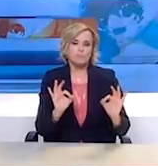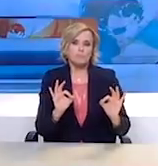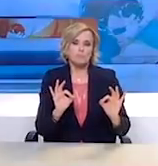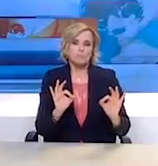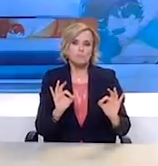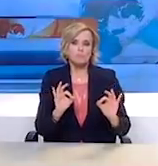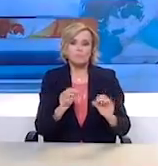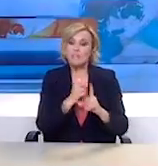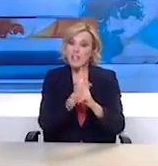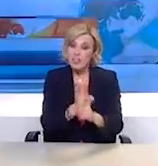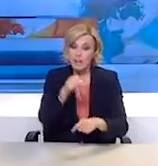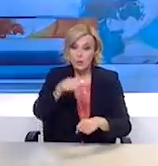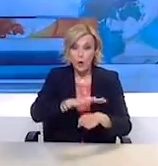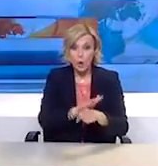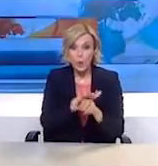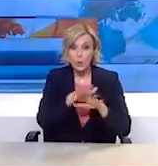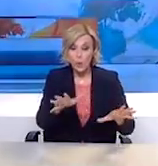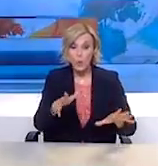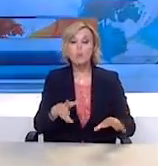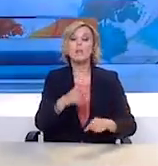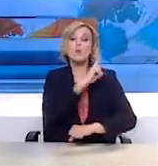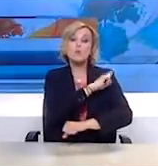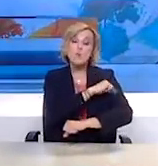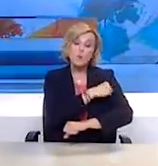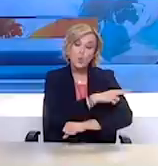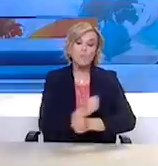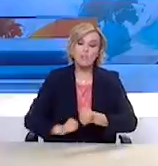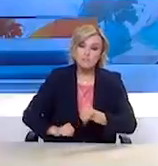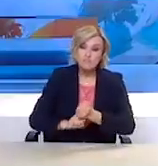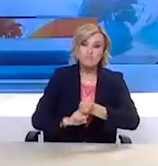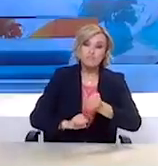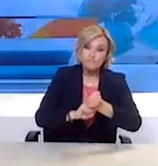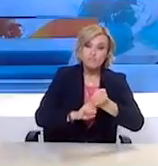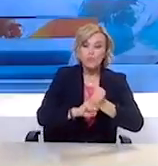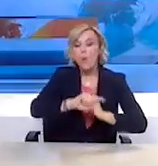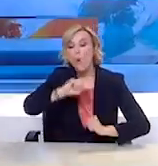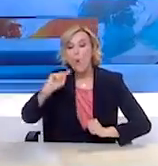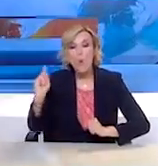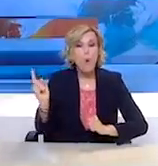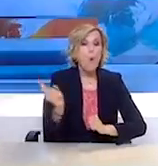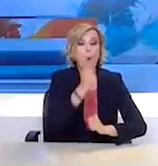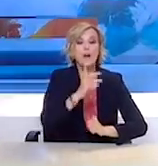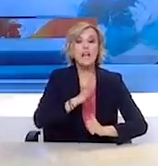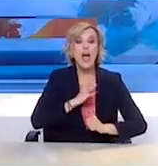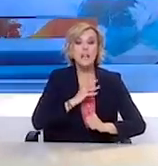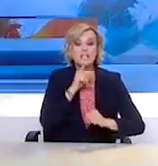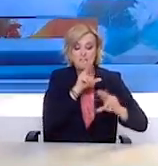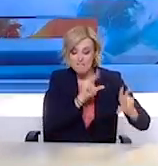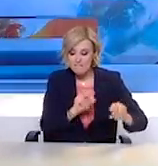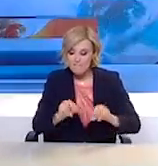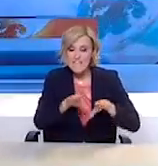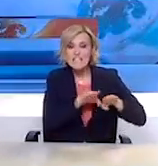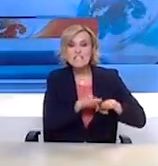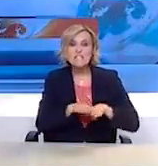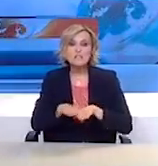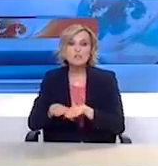Ειδικά και στην περίπτωση του κορονοϊού, να επαναλάβω για μία ακόμη φορά ότι κανένας συμπολίτης μας δεν έχει πληρώσει, ούτε πρόκειται να